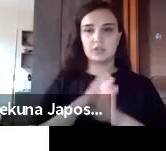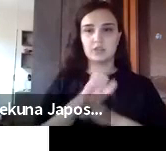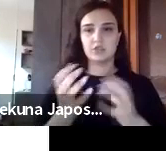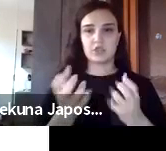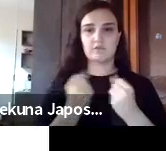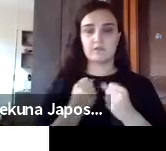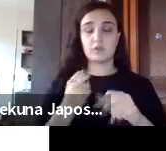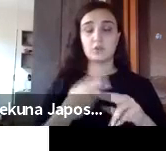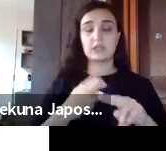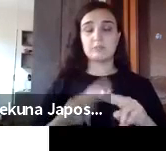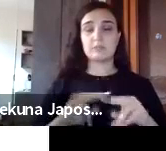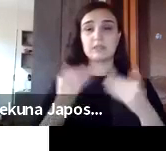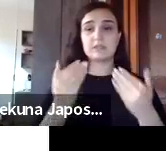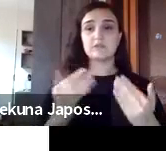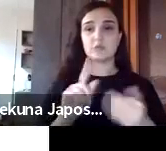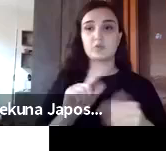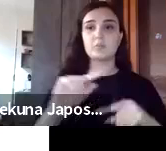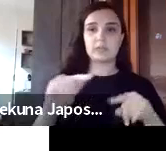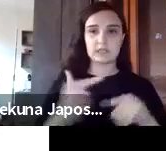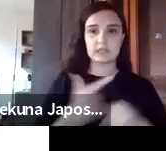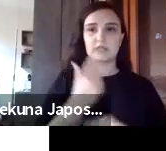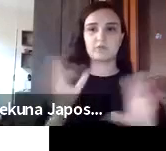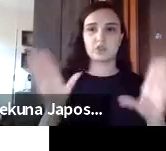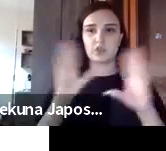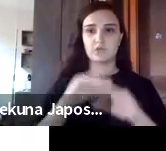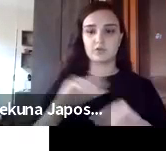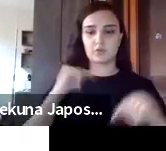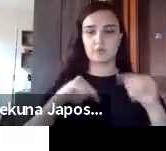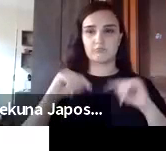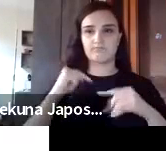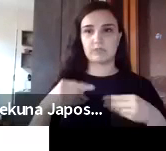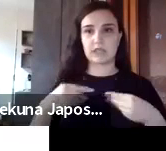იმისთვის, რომ ისევ შევძლოთ თუნდაც გაცემა.